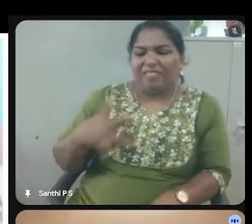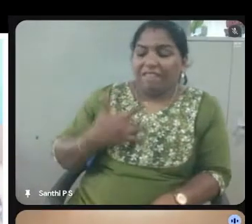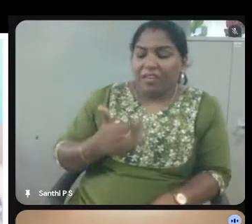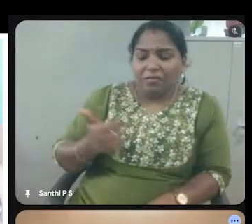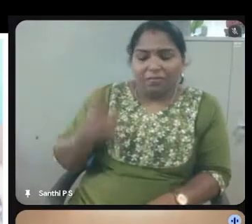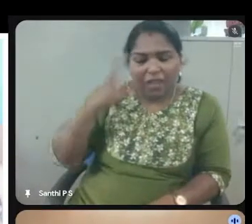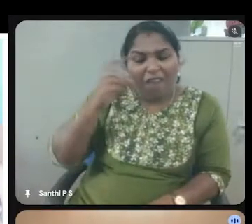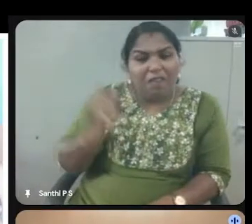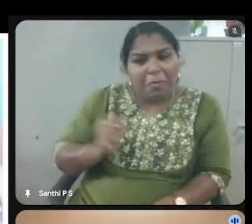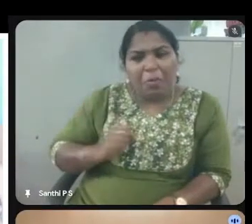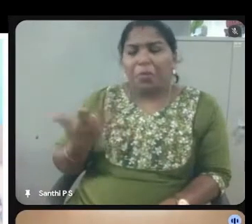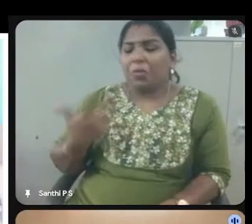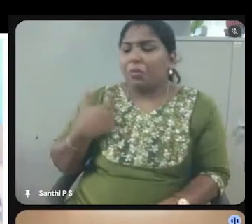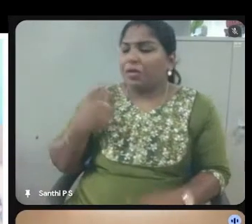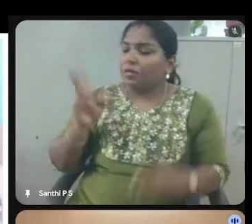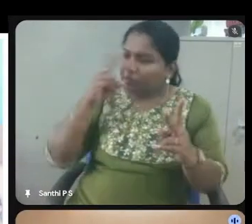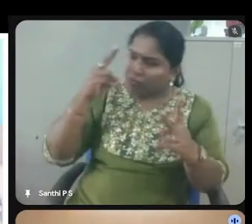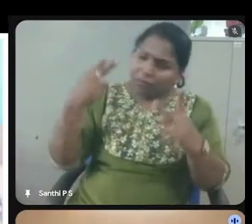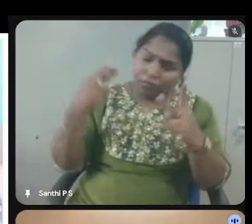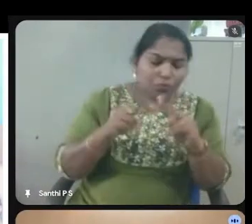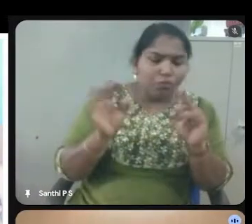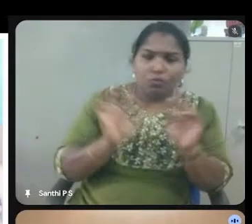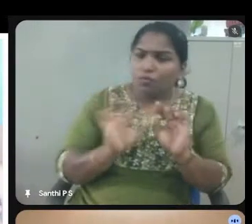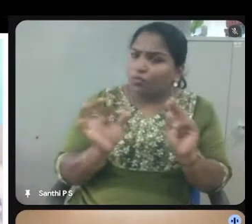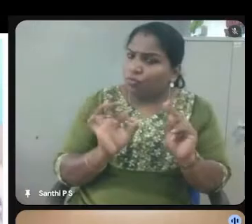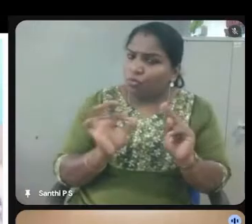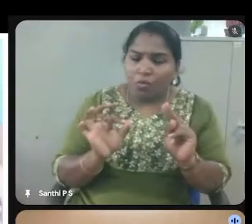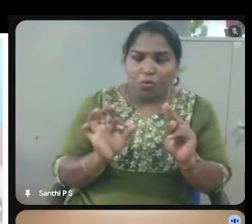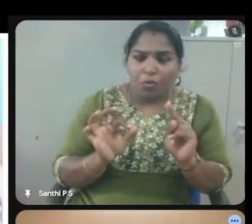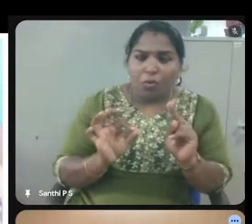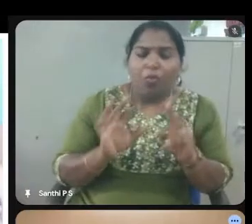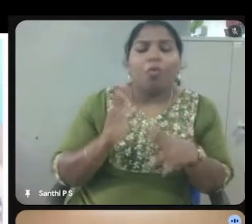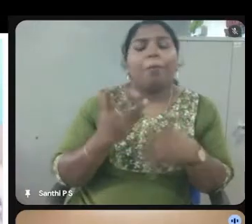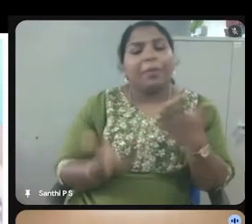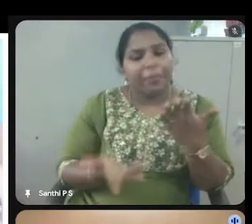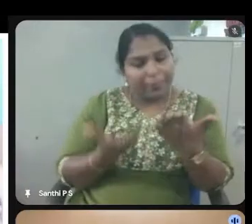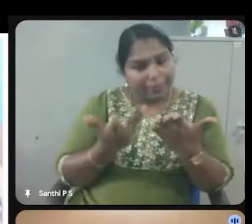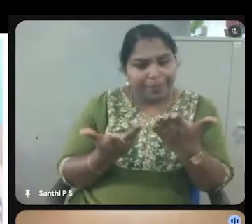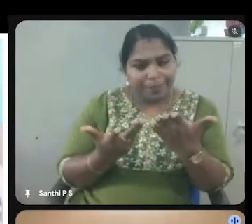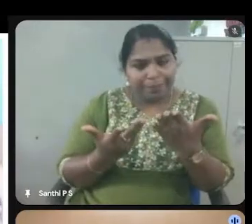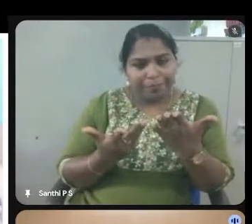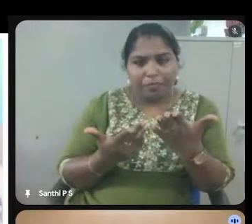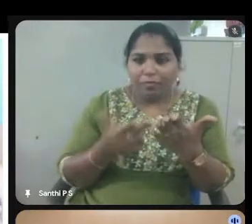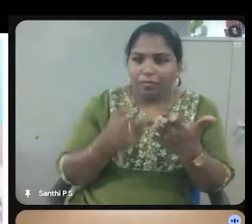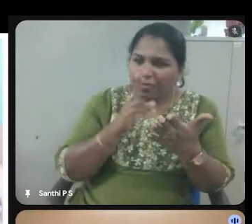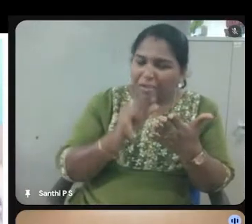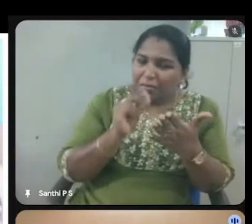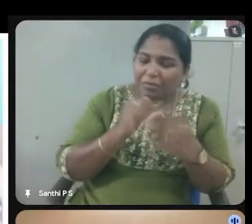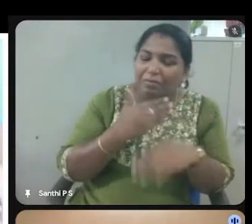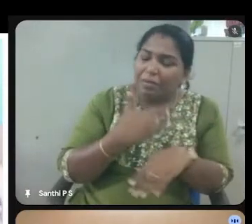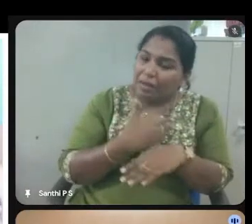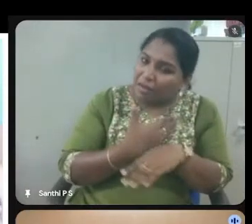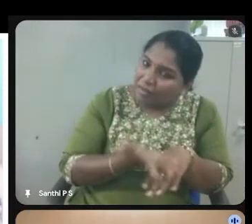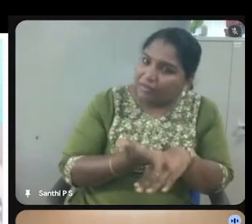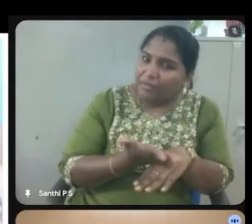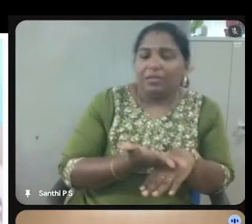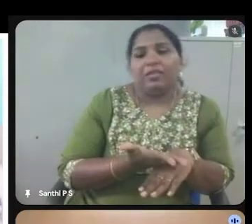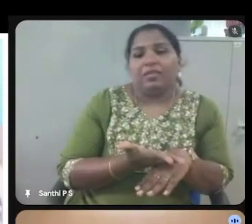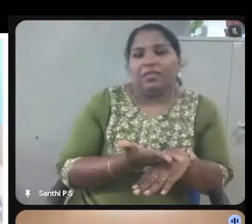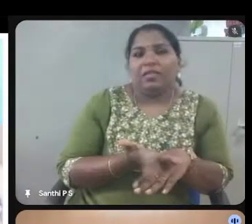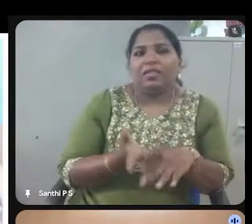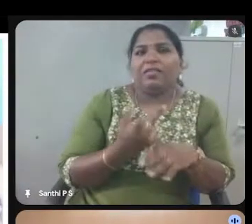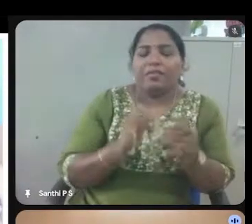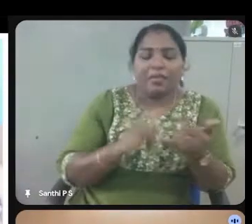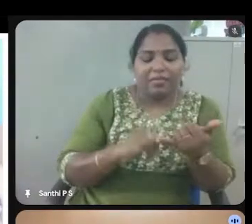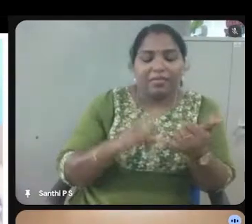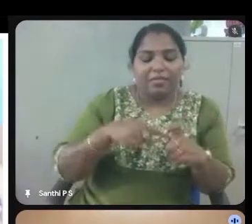നോക്കിയെന്ന് വരില്ല, നമ്മൾ ഐ കോണ്ടാക്ട് മുഖത്ത് നോക്കിയെന്ന് വരില്ല, അല്ലെങ്കിൽ സംസാരത്തിന് ഒത്തിരി കാലതാമസം, സെൻസറി ഇഷ്യൂസ്, പല രീതിയിലുള്ള